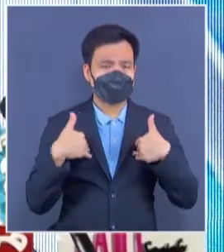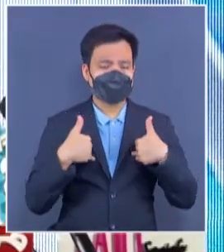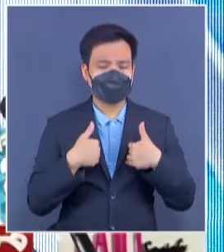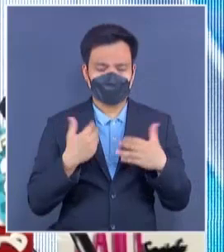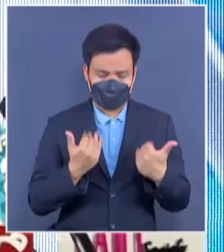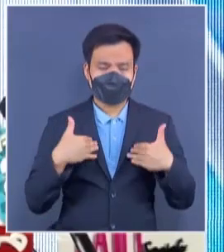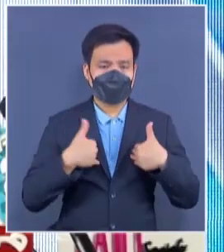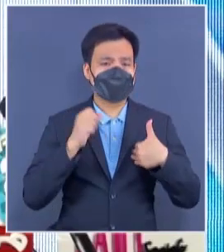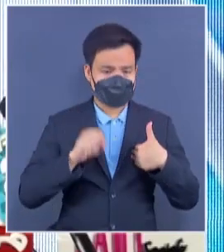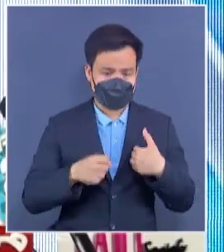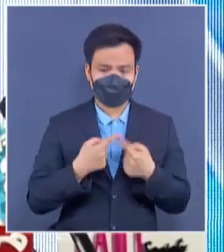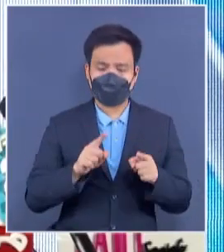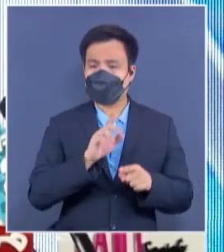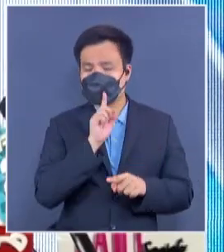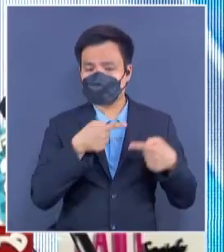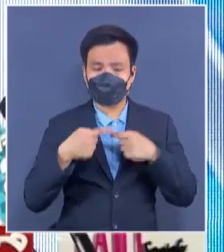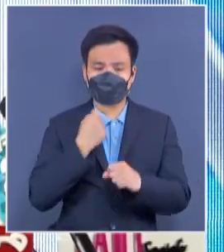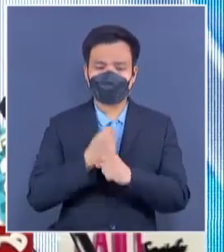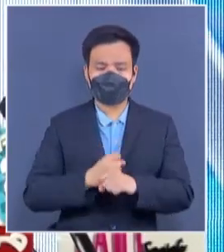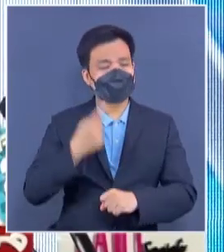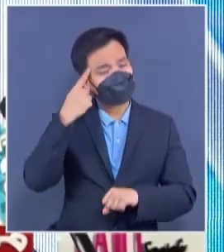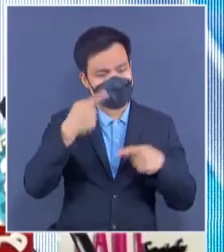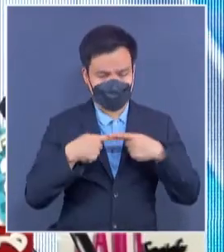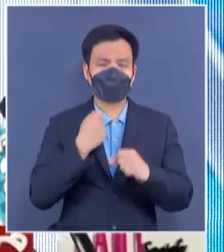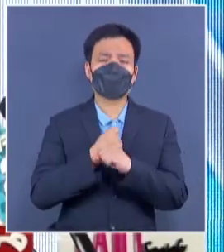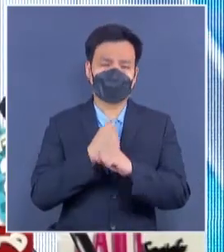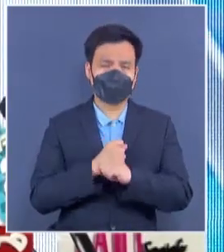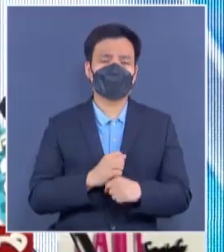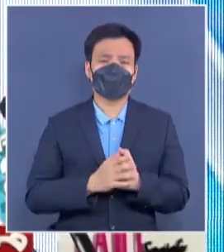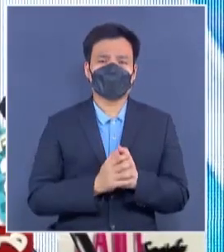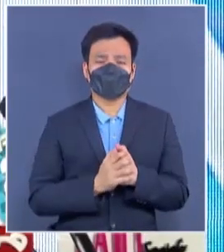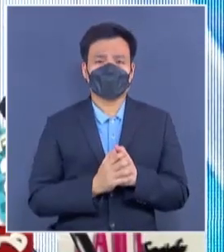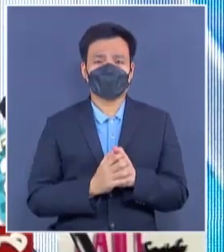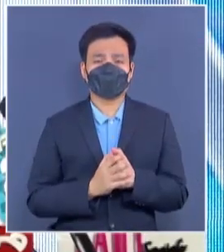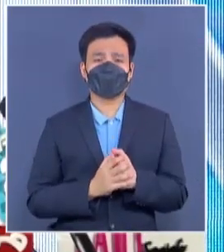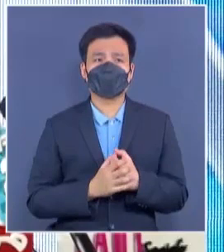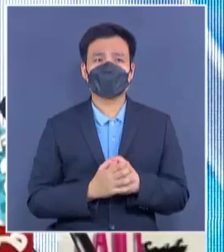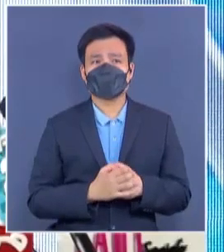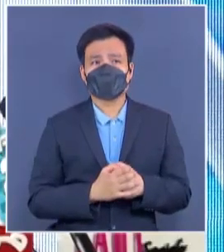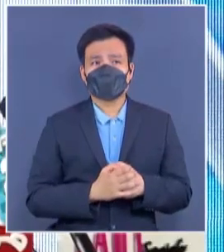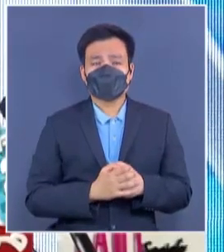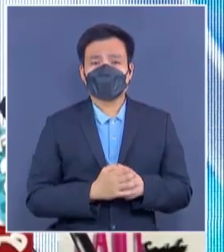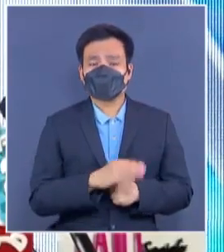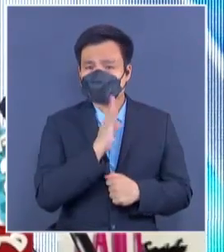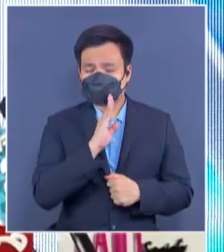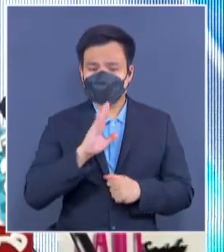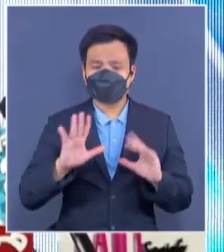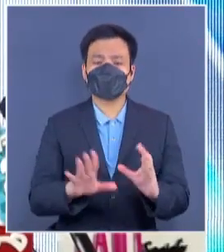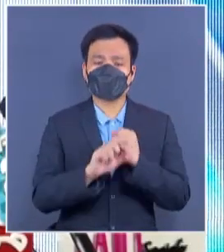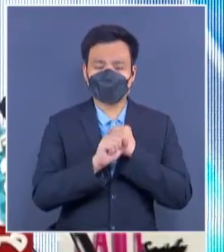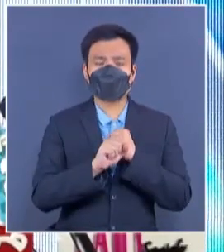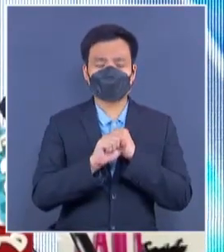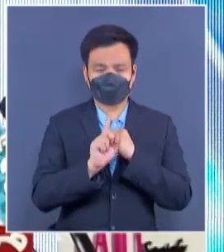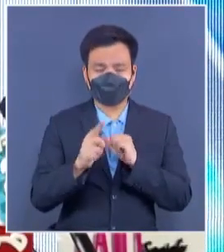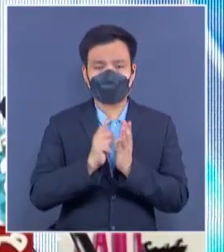เหนื่อยไม่เหนื่อยจะทำดีต้องทำอยู่ไหนต้องจะต้องทำอยู่นั่นแหละนะครับแต่ถามว่างานเลี้ยงมีวันเลิกรามั้ยมันก็